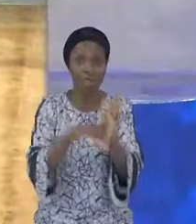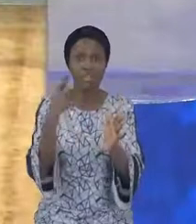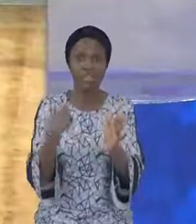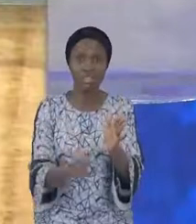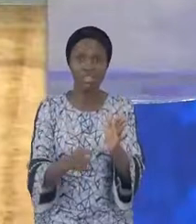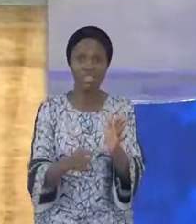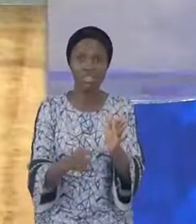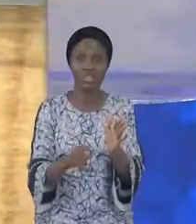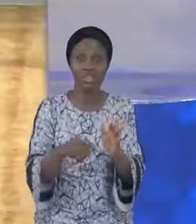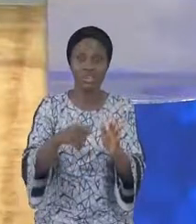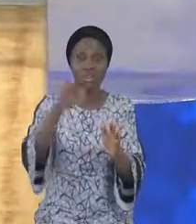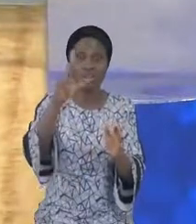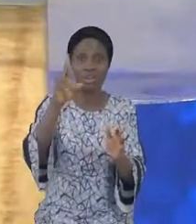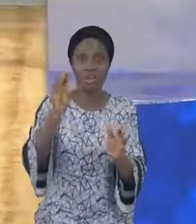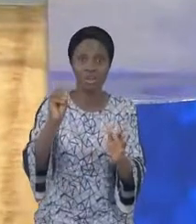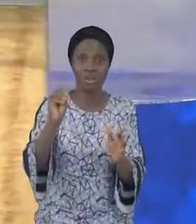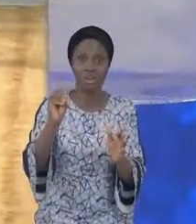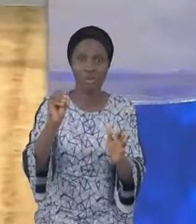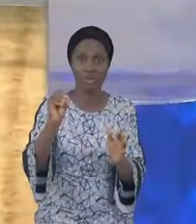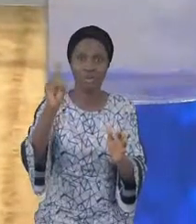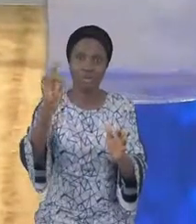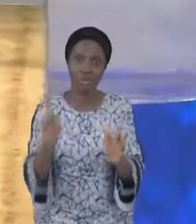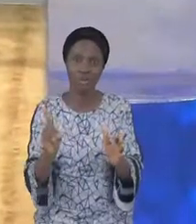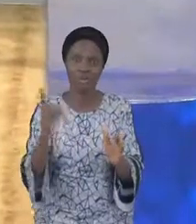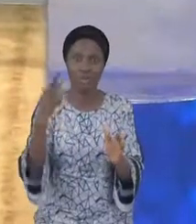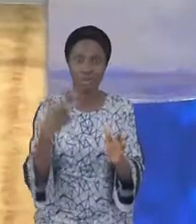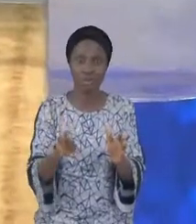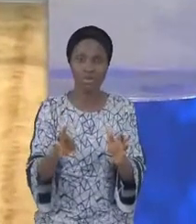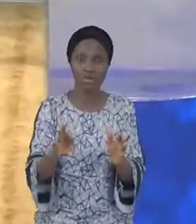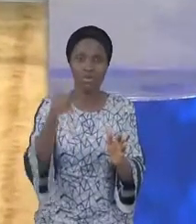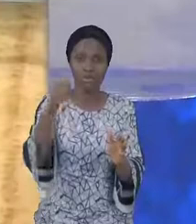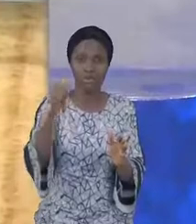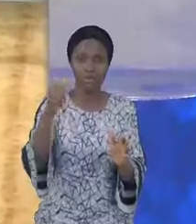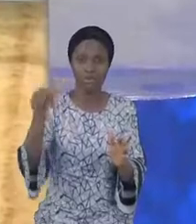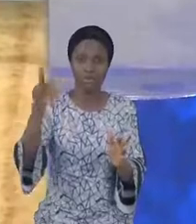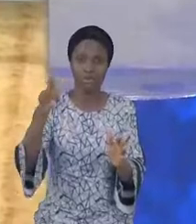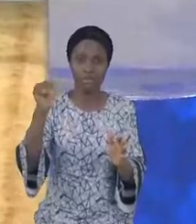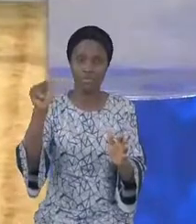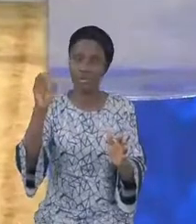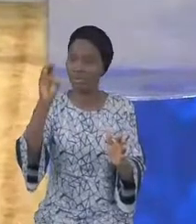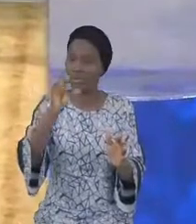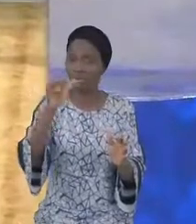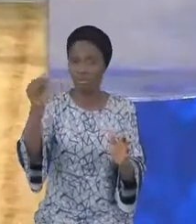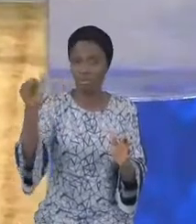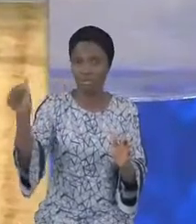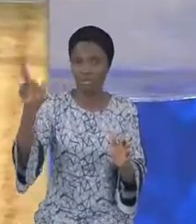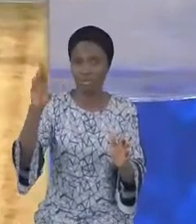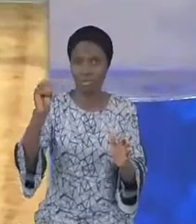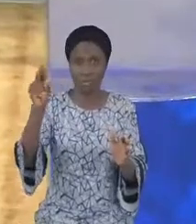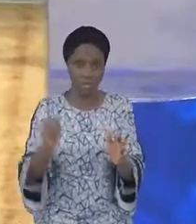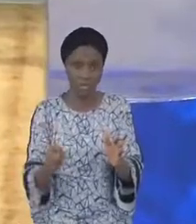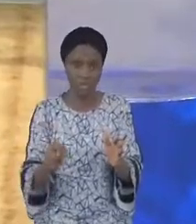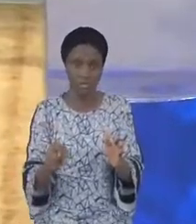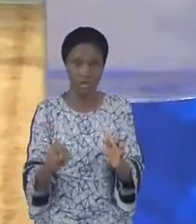l'ancienne alliance, la verge de Moïse a englouti toutes les verges, tous les